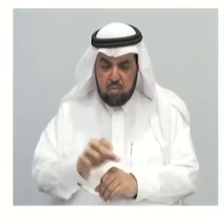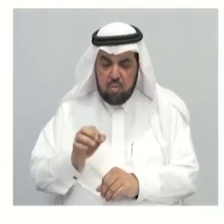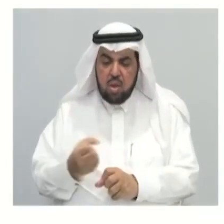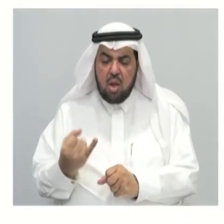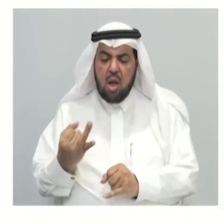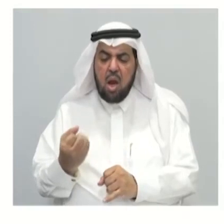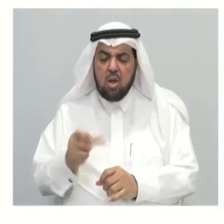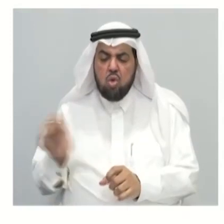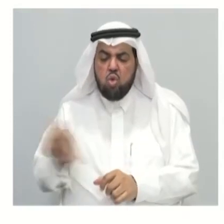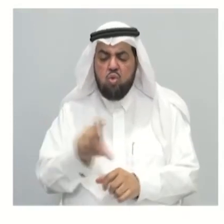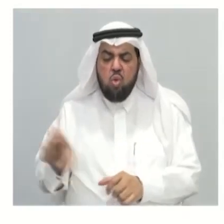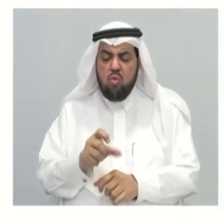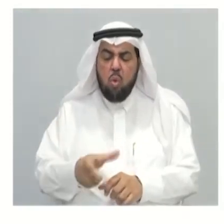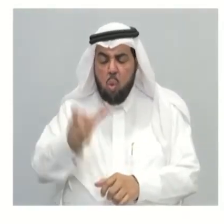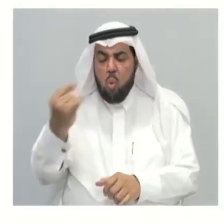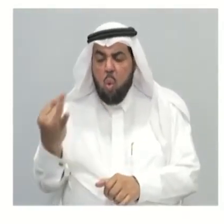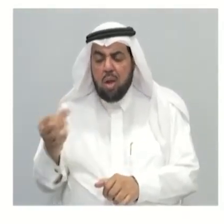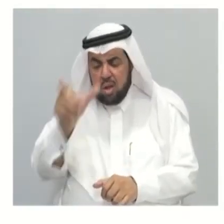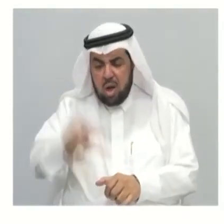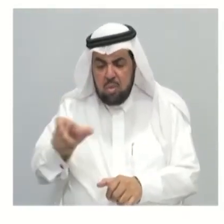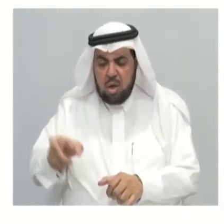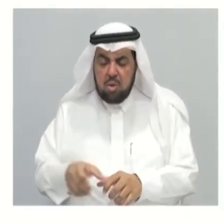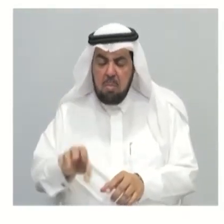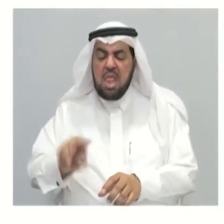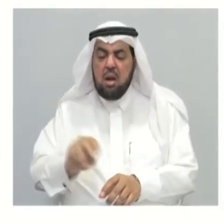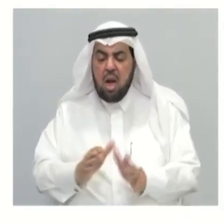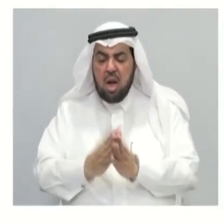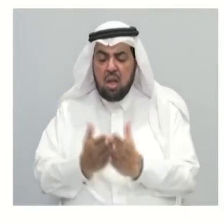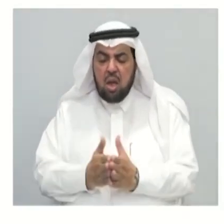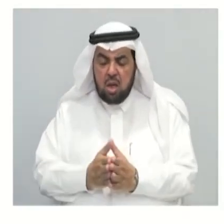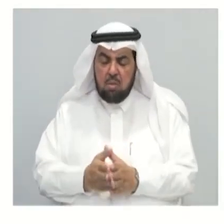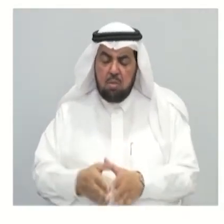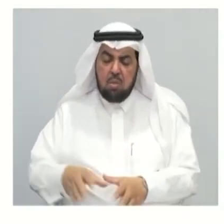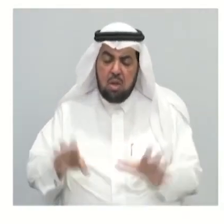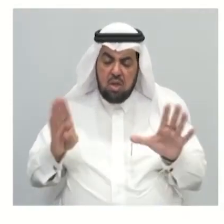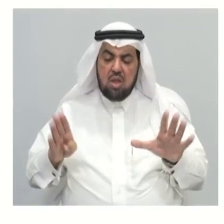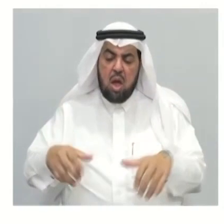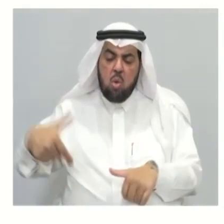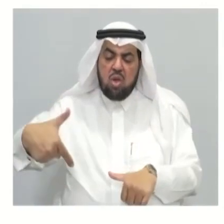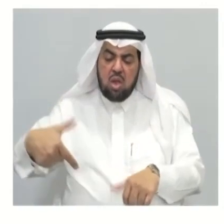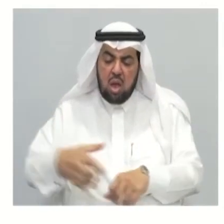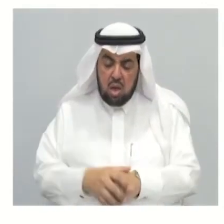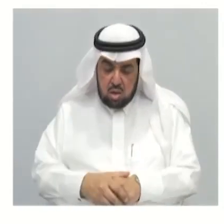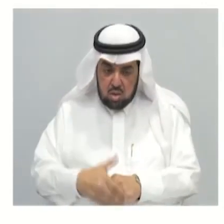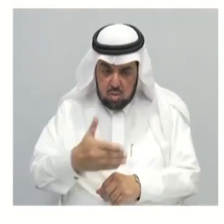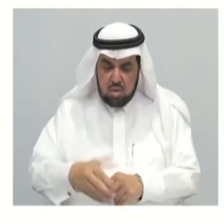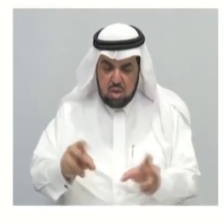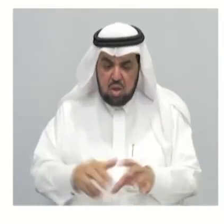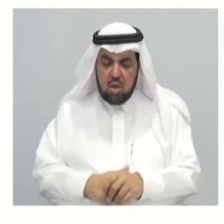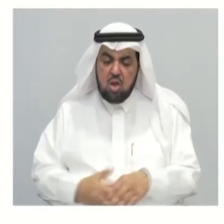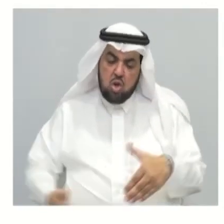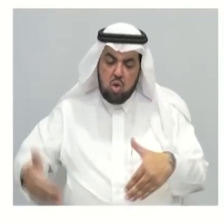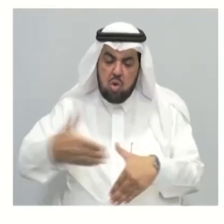عدد الصفوف وعدد الاعمده كما في الكتاب 9 وست لدينا بهذا الشكل